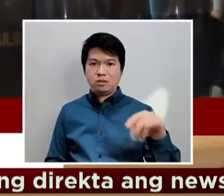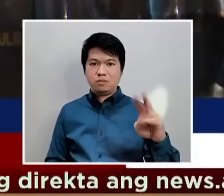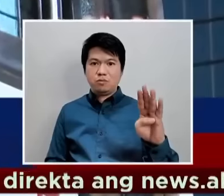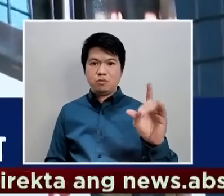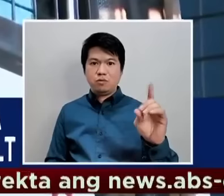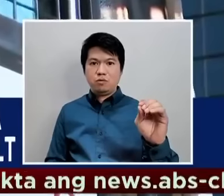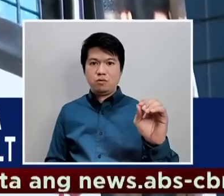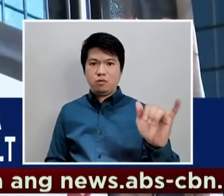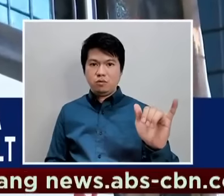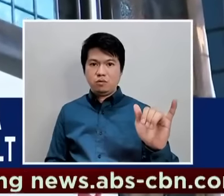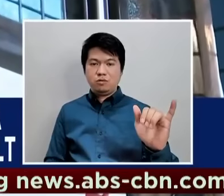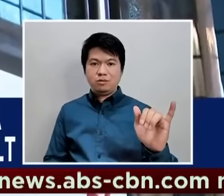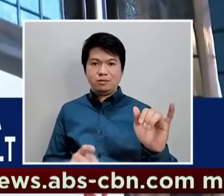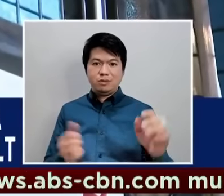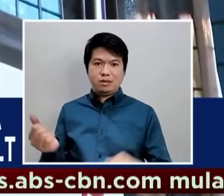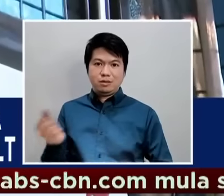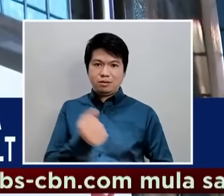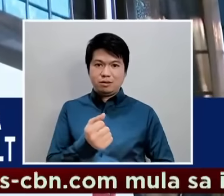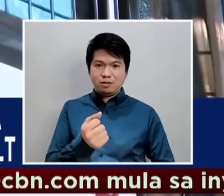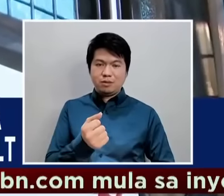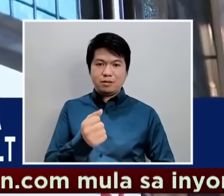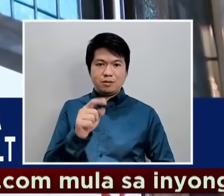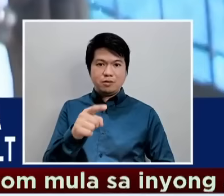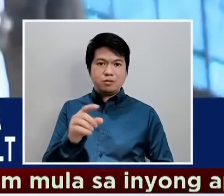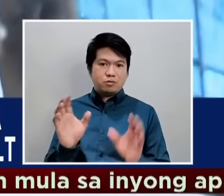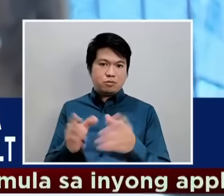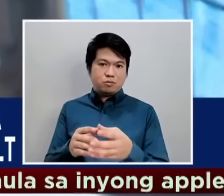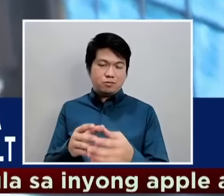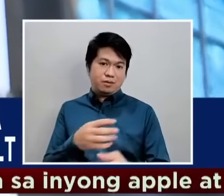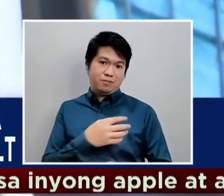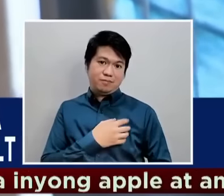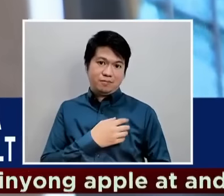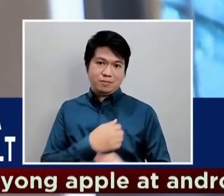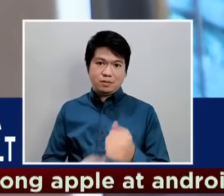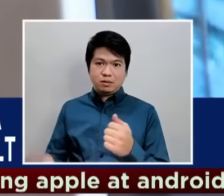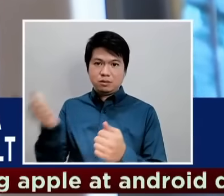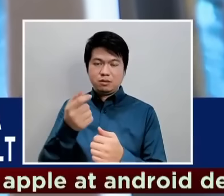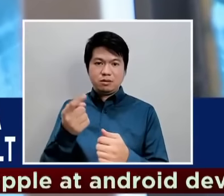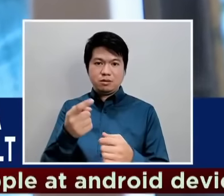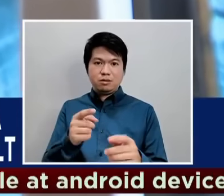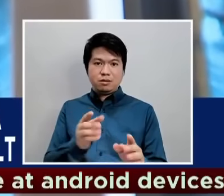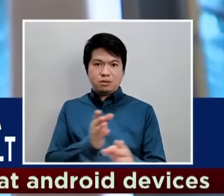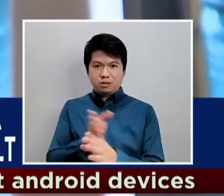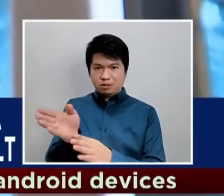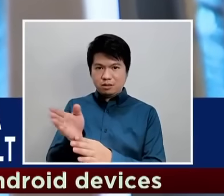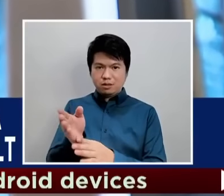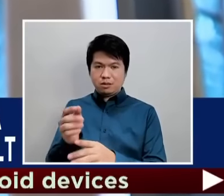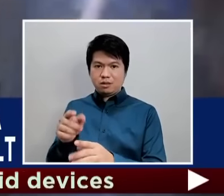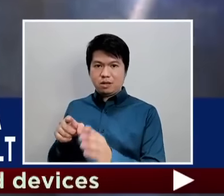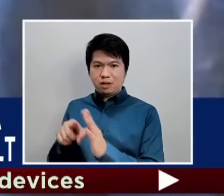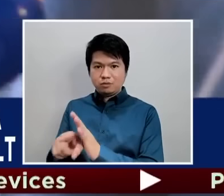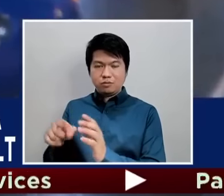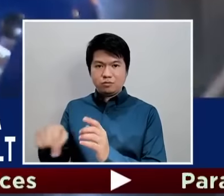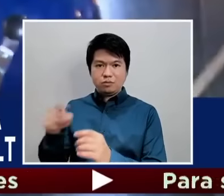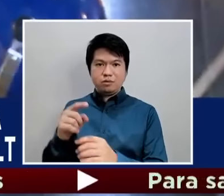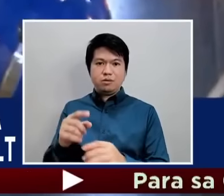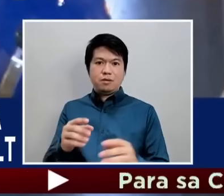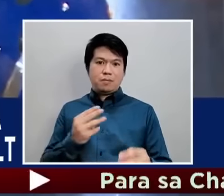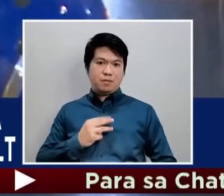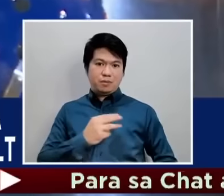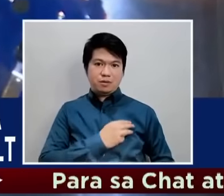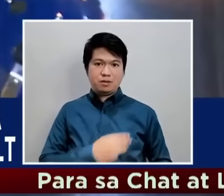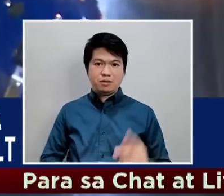PNP Criminal Investigation and Detection Group, mga kasong direct assault ang isasampan nila laban sa mga miyembro ng KOJC